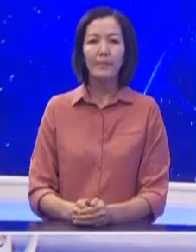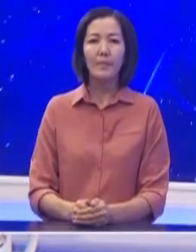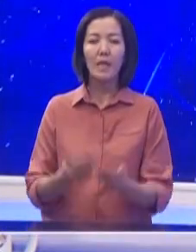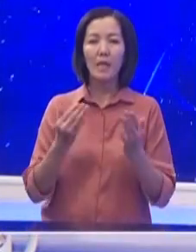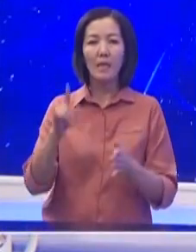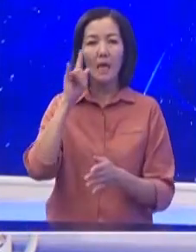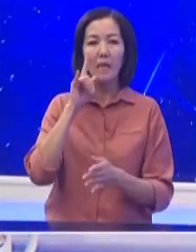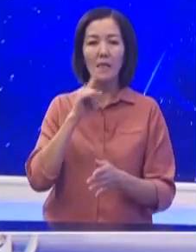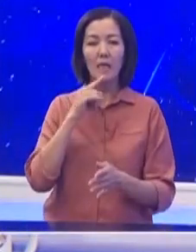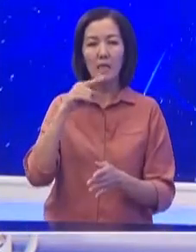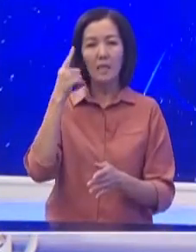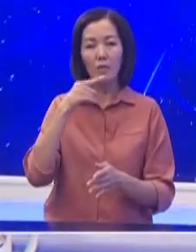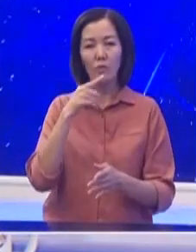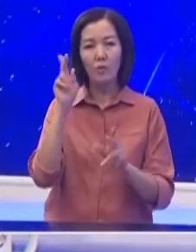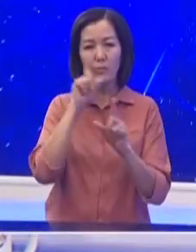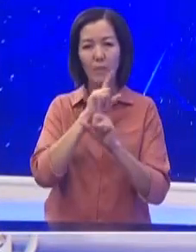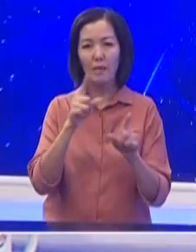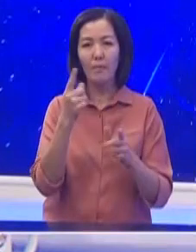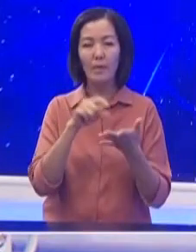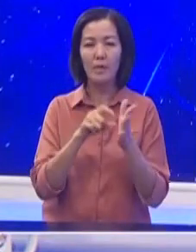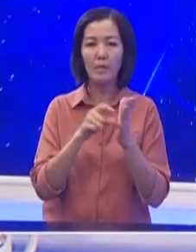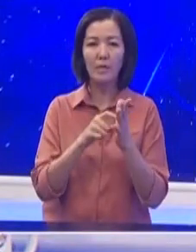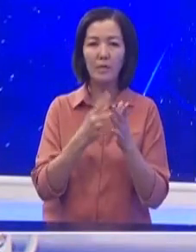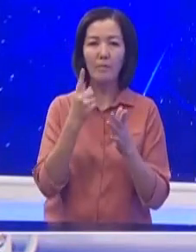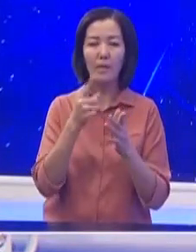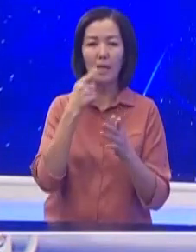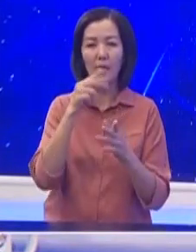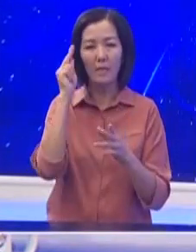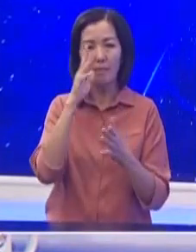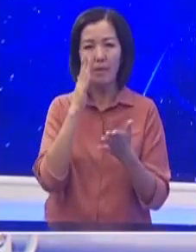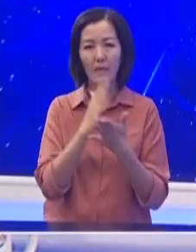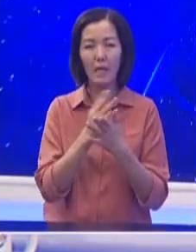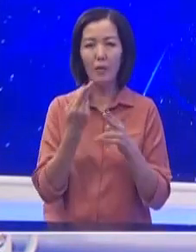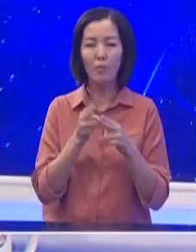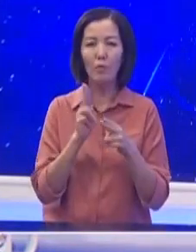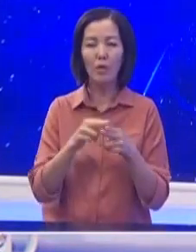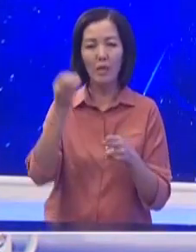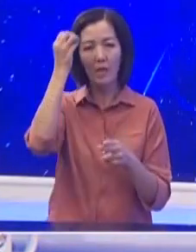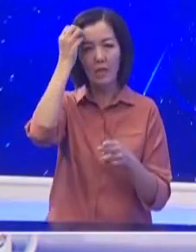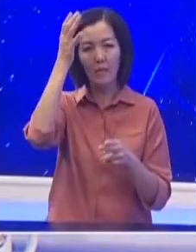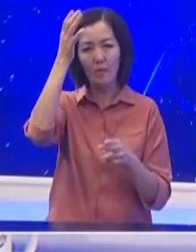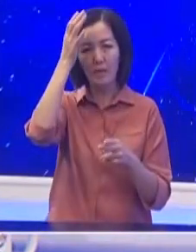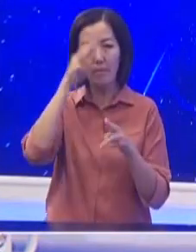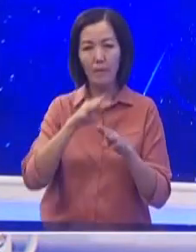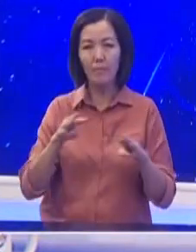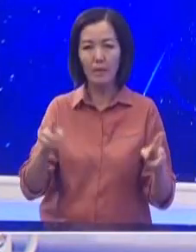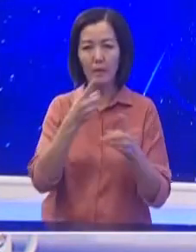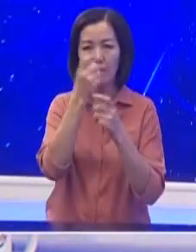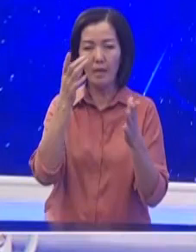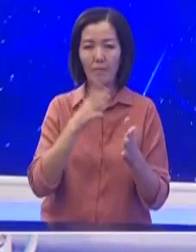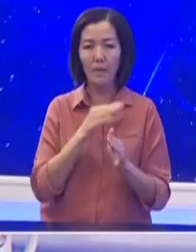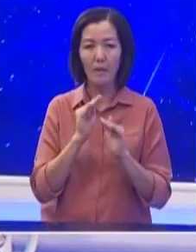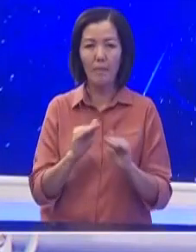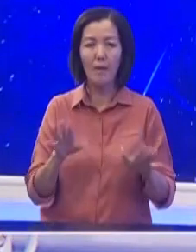Енді қазақ тілінде оқитын мектептерде 1 сынып оқушысы бір ғана тілді меңгереді. Бұл туралы да білім және ғылым министрлігі мәлімдеді. Олар